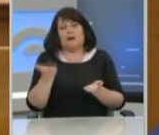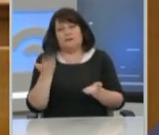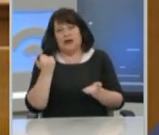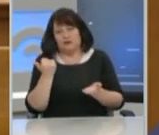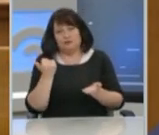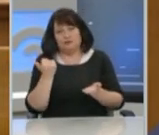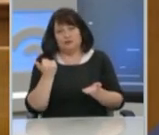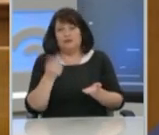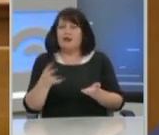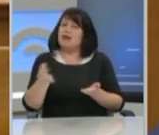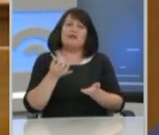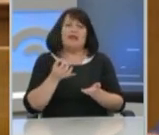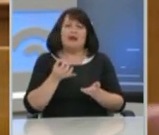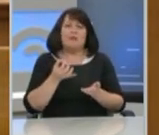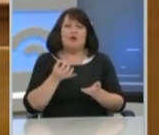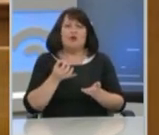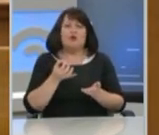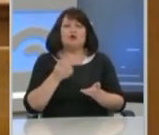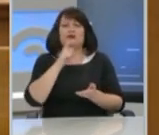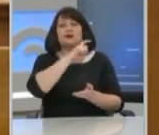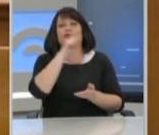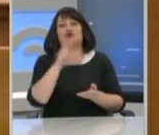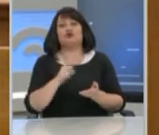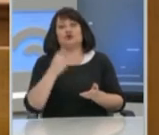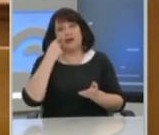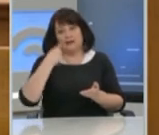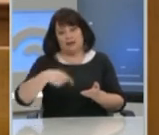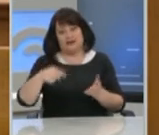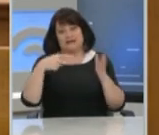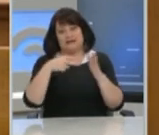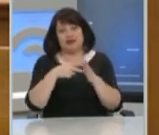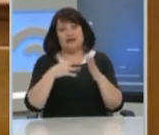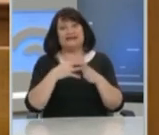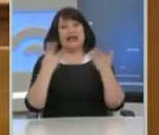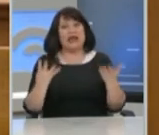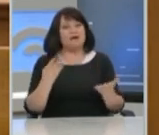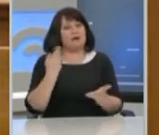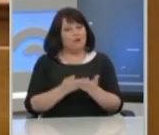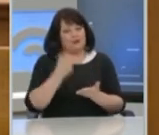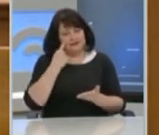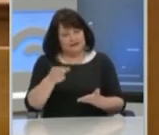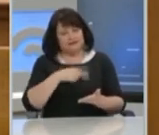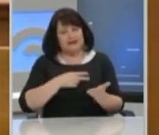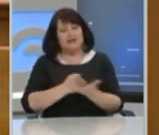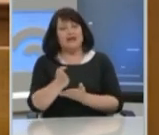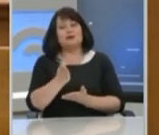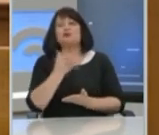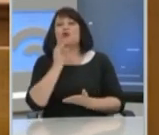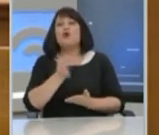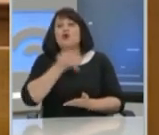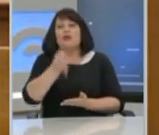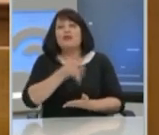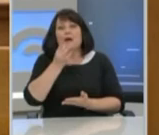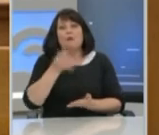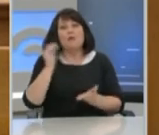Δεν θα αρκεστώ στο επιχείρημα ότι η ζωή θα μας δικαιώσει το 19, όπως είπα στην αρχή, αλλά θα εξηγήσω γιατί θα μας δικαιώσει το 19 και γιατί